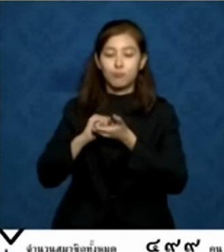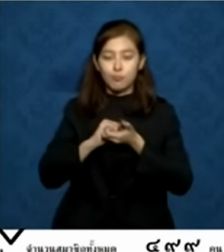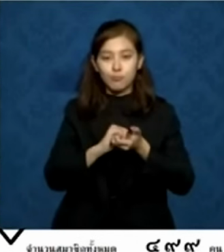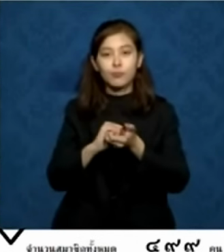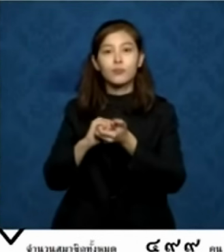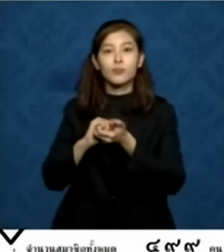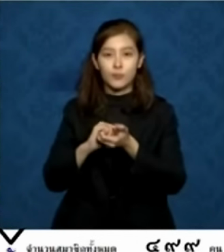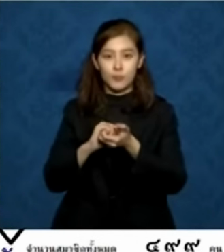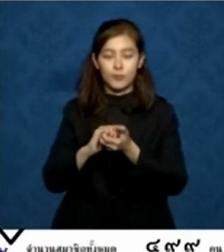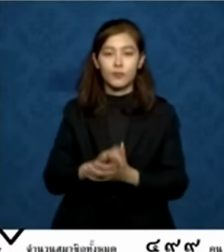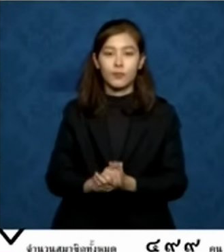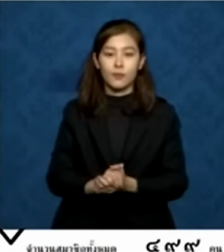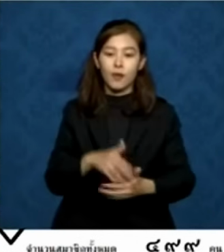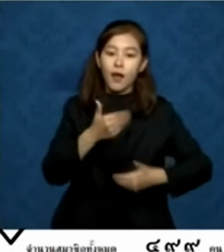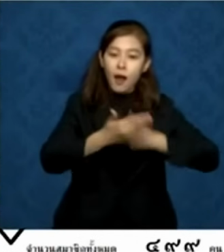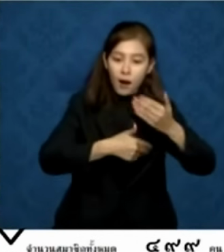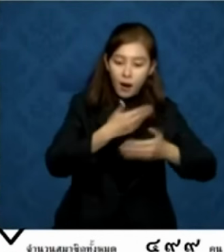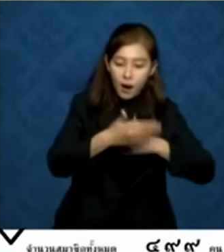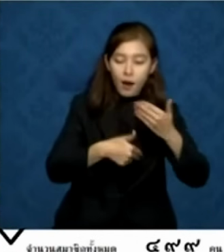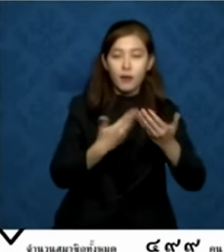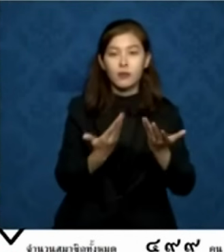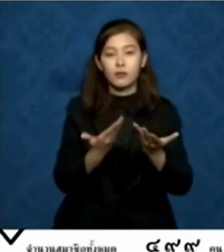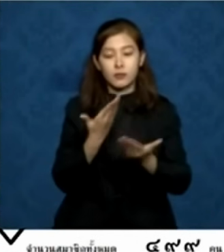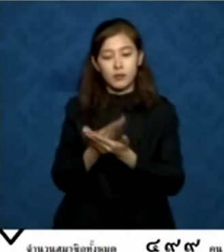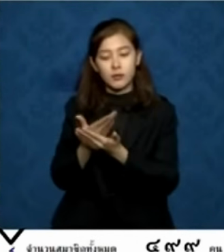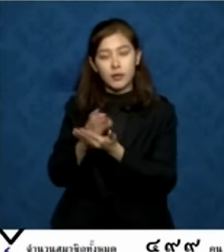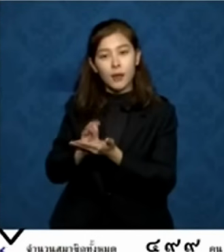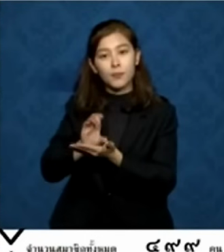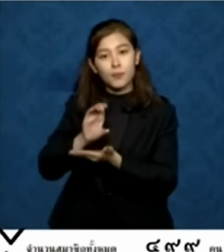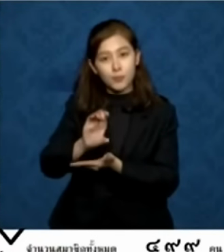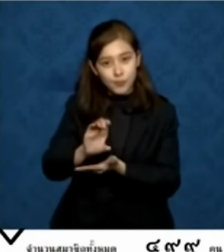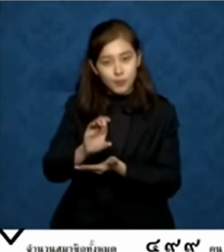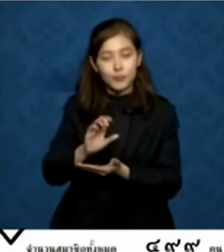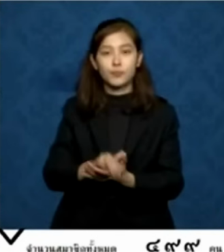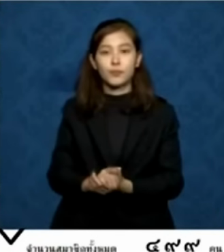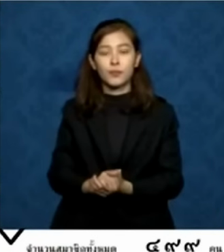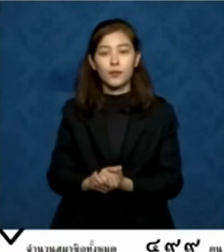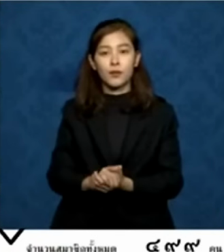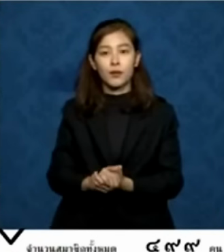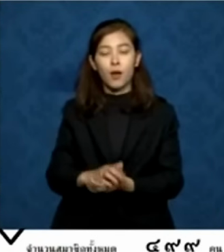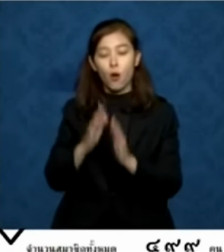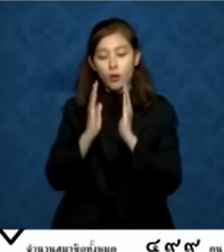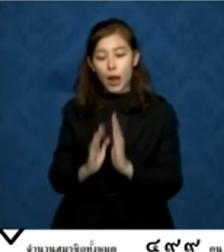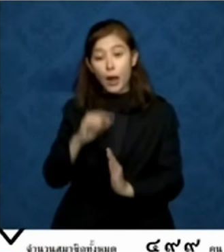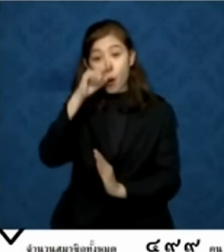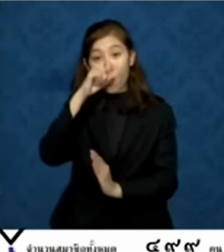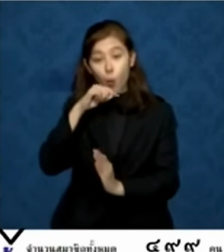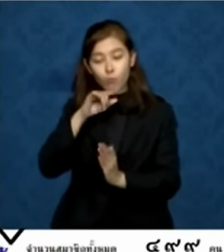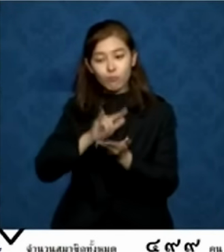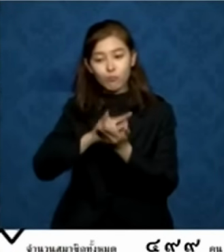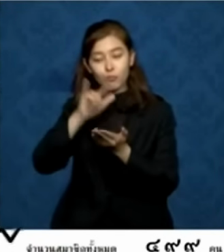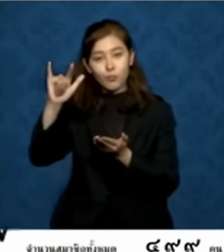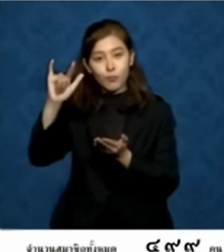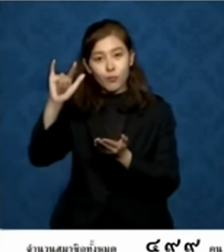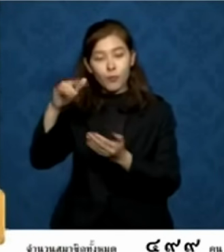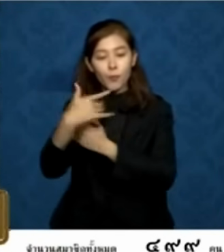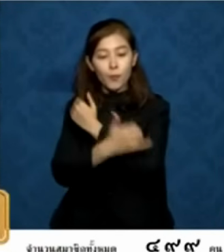เป็นการค้าการลงทุนการดูแลคนไทยในต่างแดนการพัฒนาด้านวิทยาศ